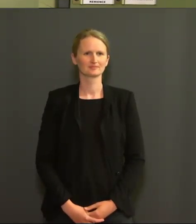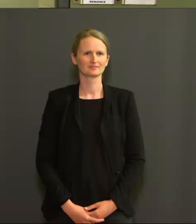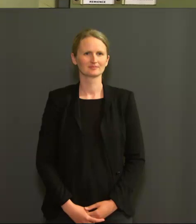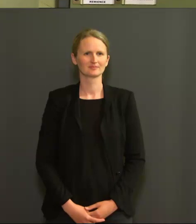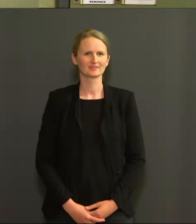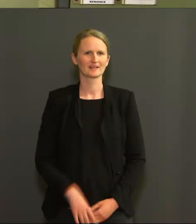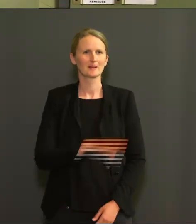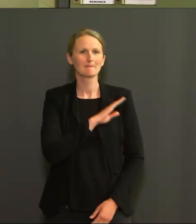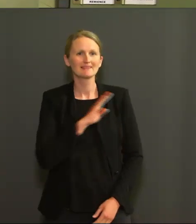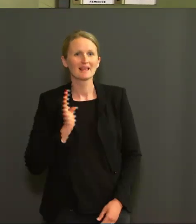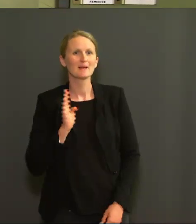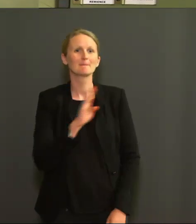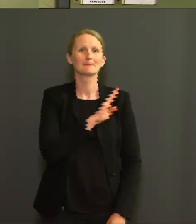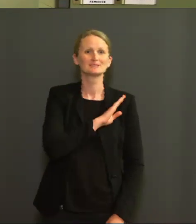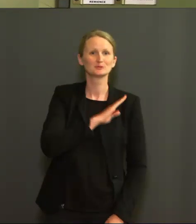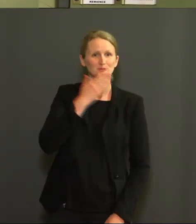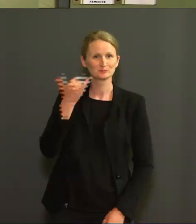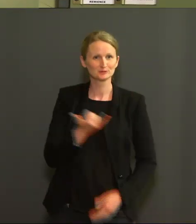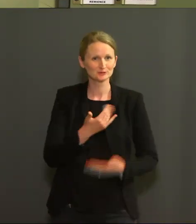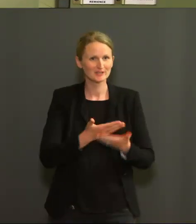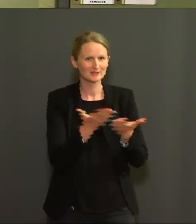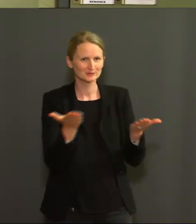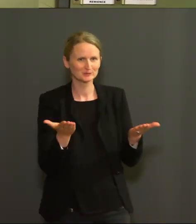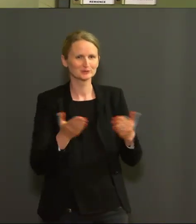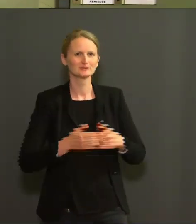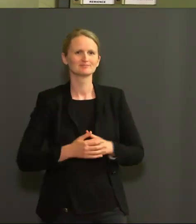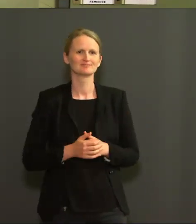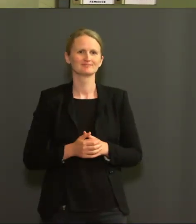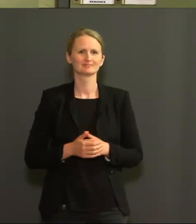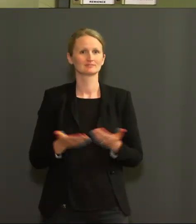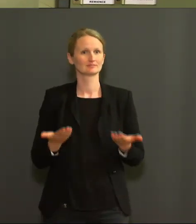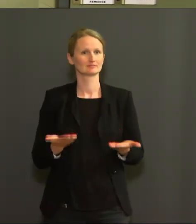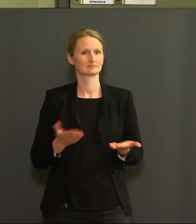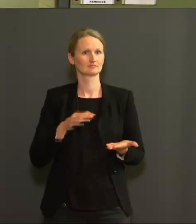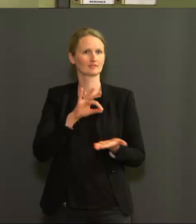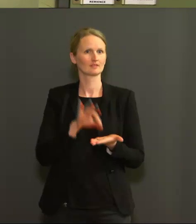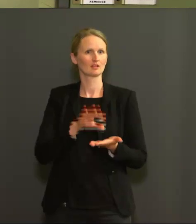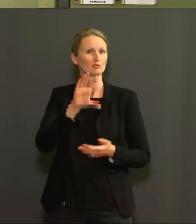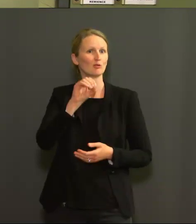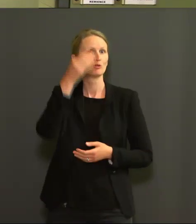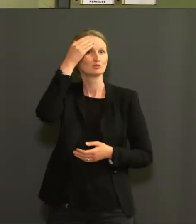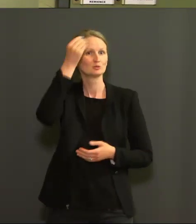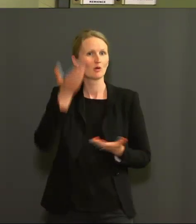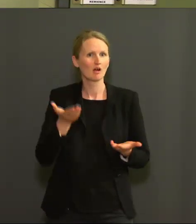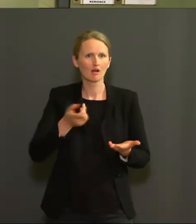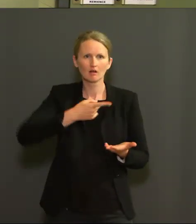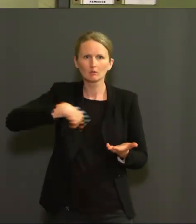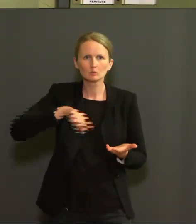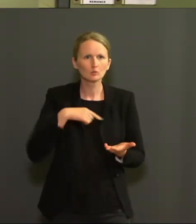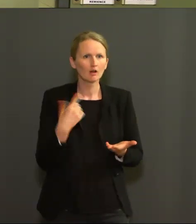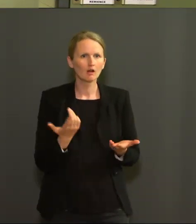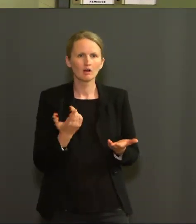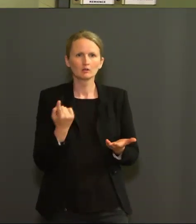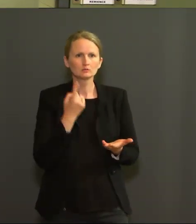Mesdames et messieurs, bonjour à toutes et à tous. En ce 30 juin, tous ensemble, nous partageons des préoccupations